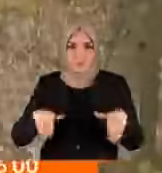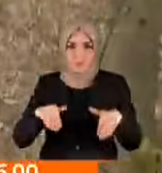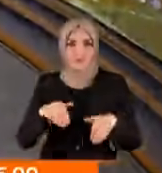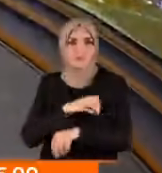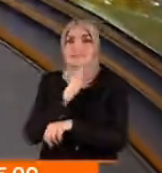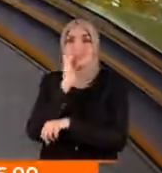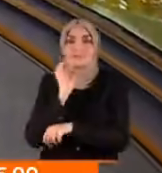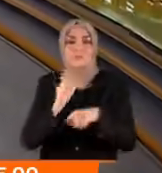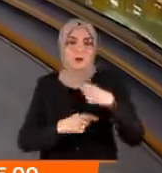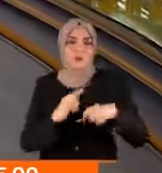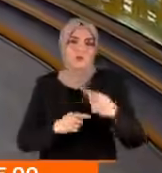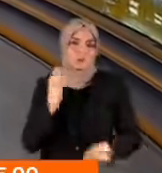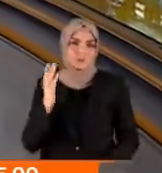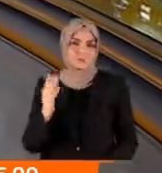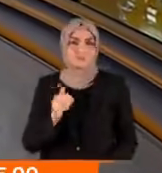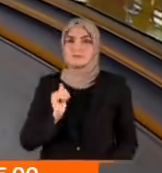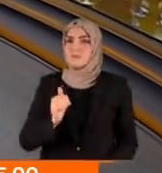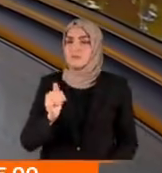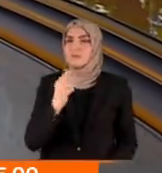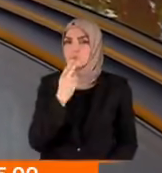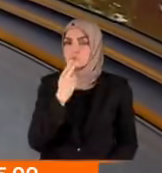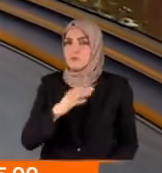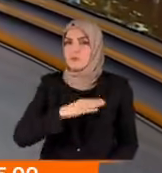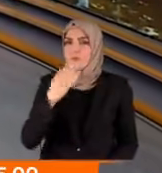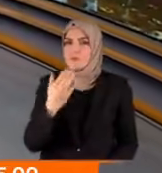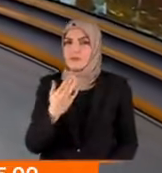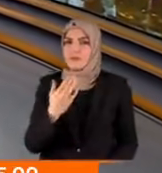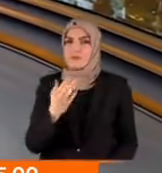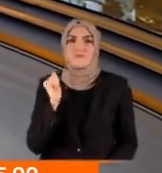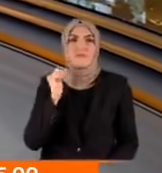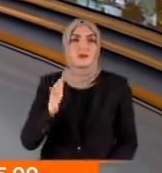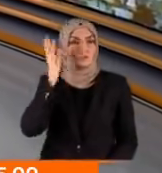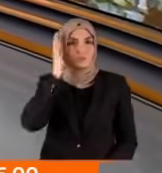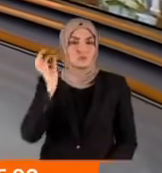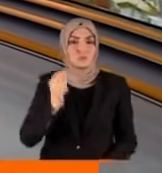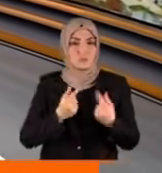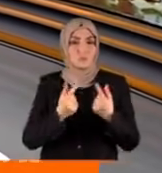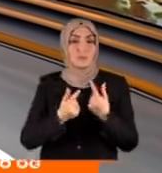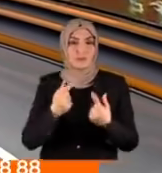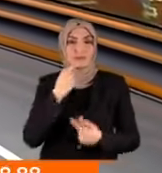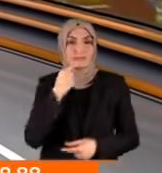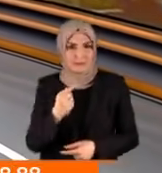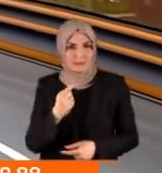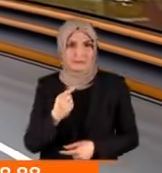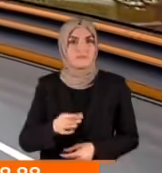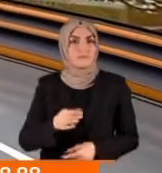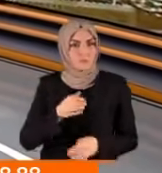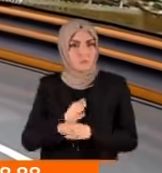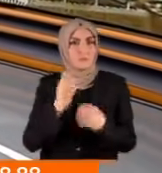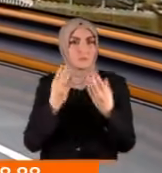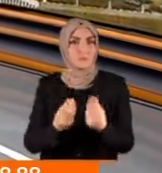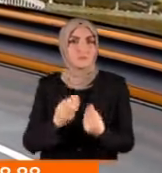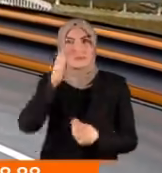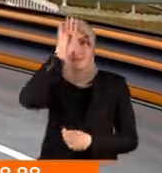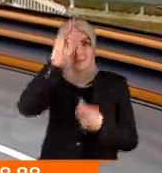bu günlerdir konuşuluyordu birçok uzman Bu arada bulunduğu ve denilen olduğu İstanbul'a dün gece çamur yağdı